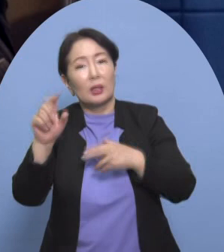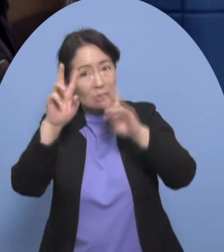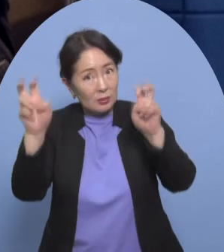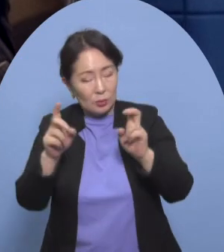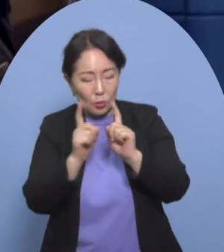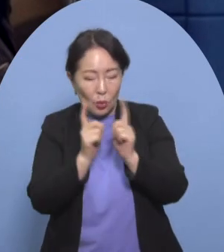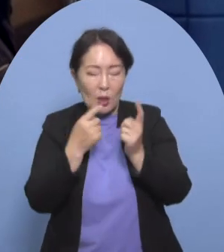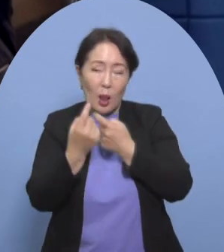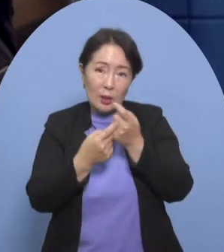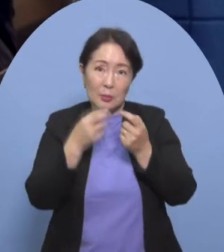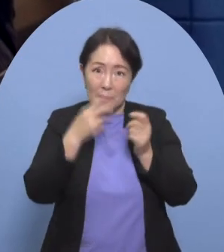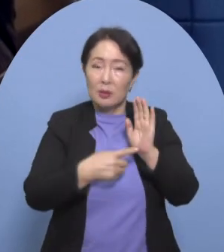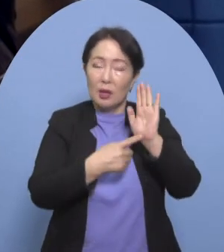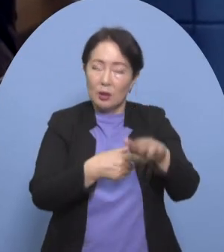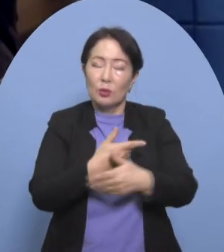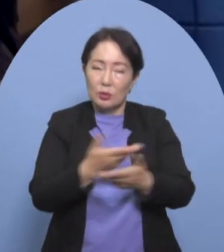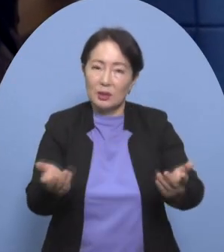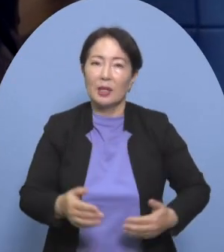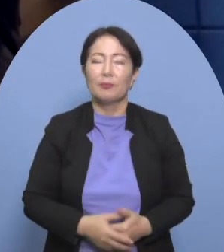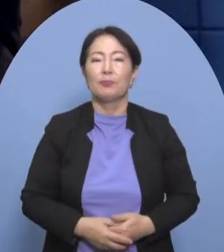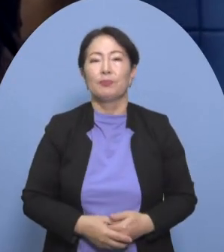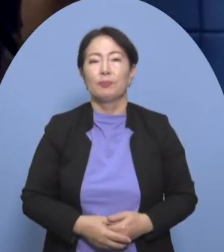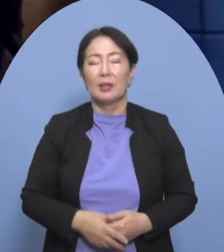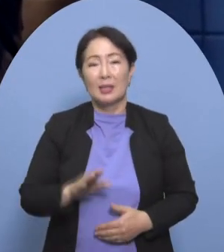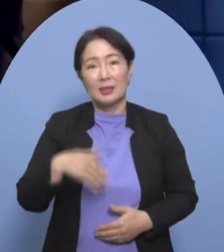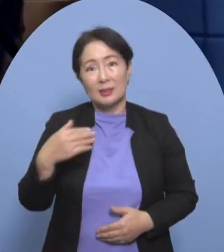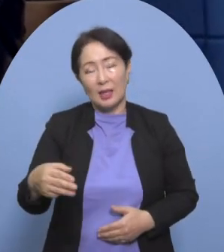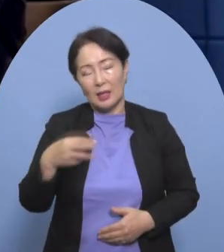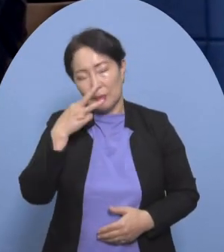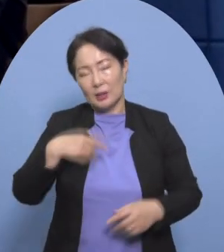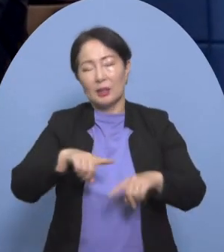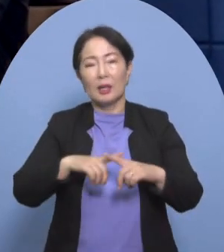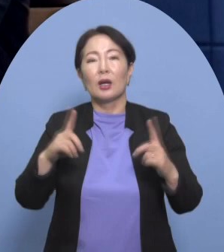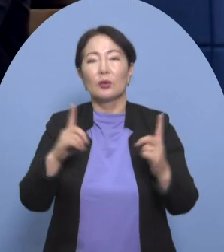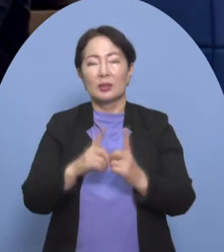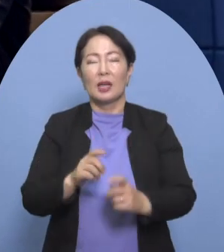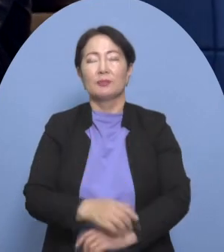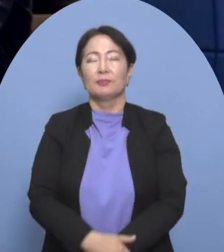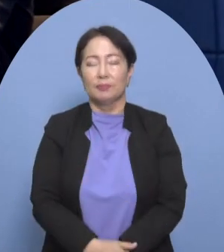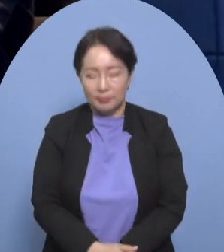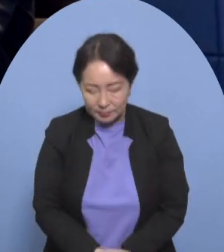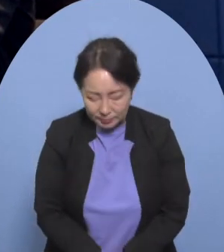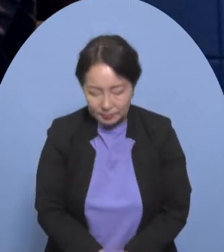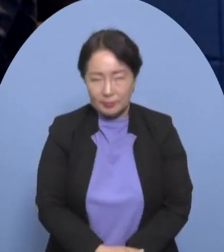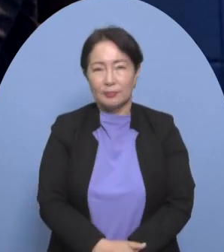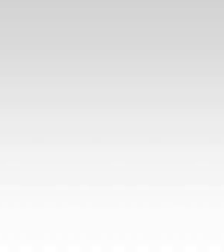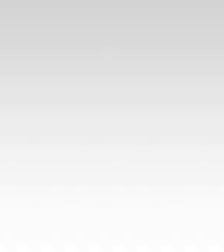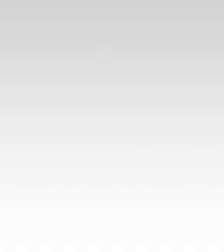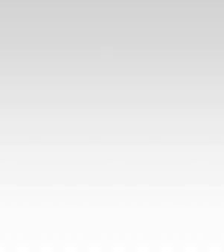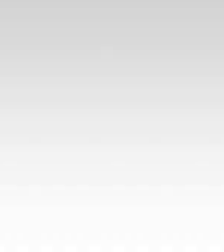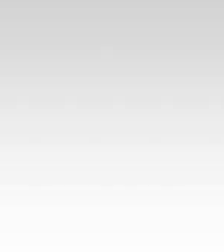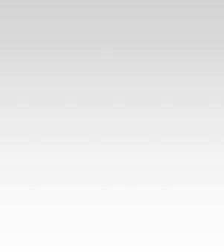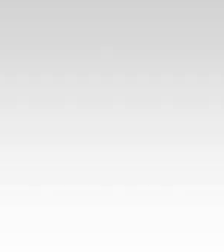сэдвт уулзалт хэлцүүлгээс хийсэн мэдээллээр хүргэлээ. Дараагийн дугаараар иргэн уулзтлаа. түр баяртай.